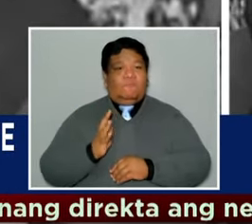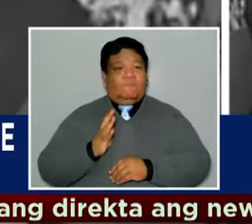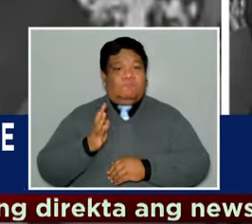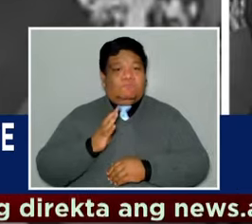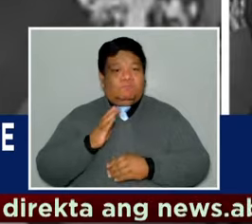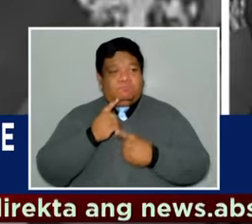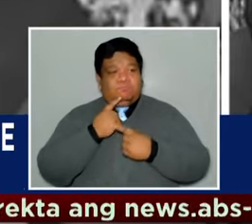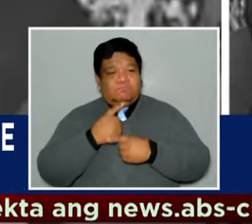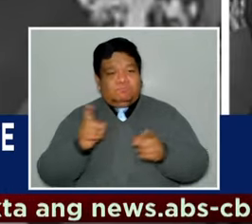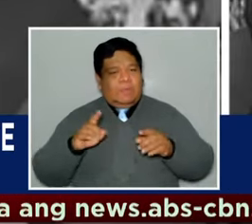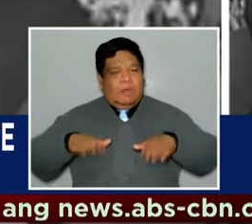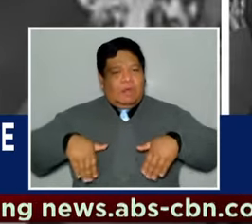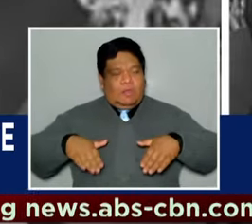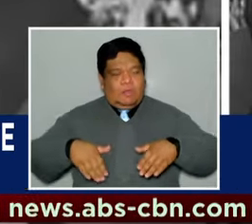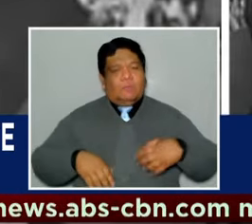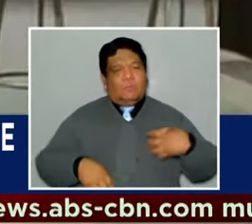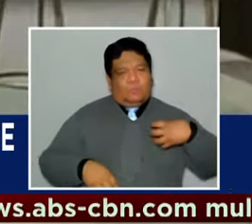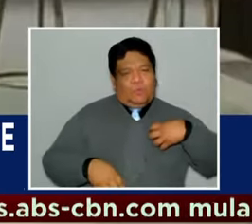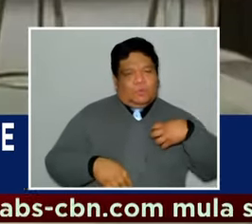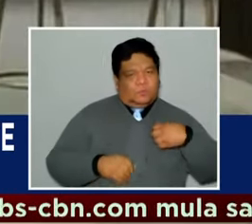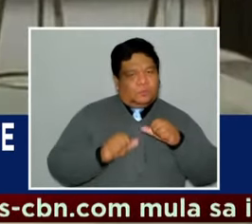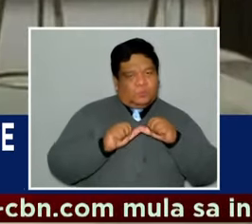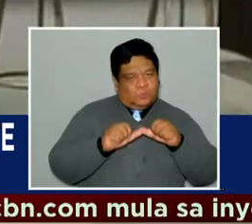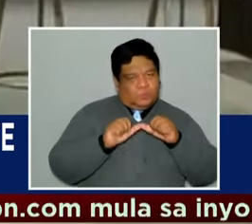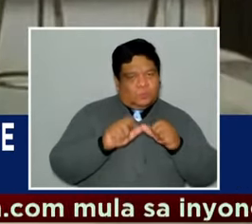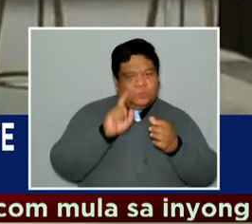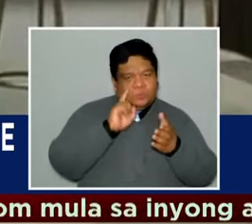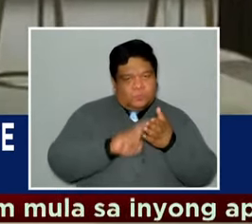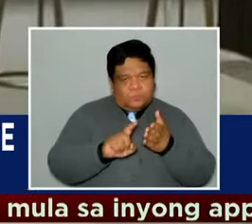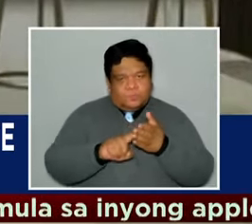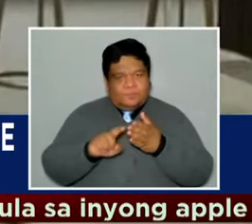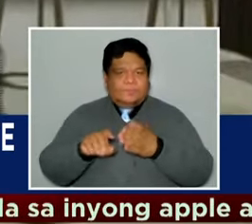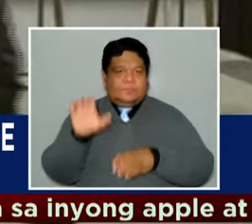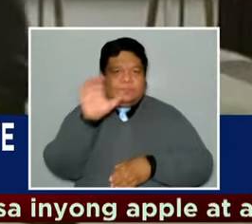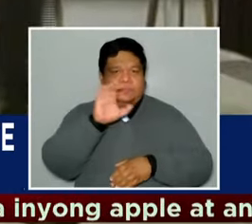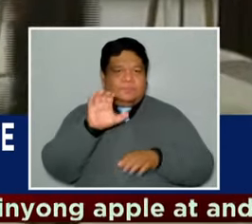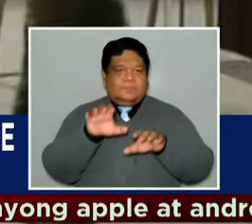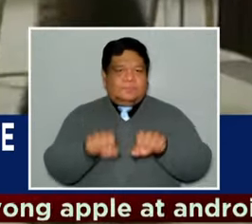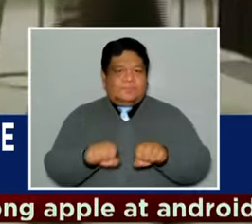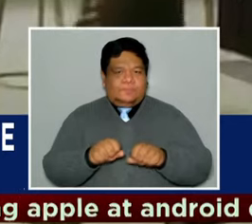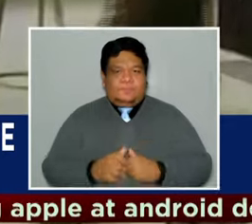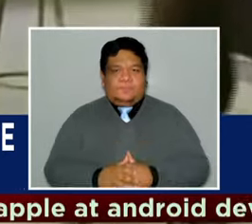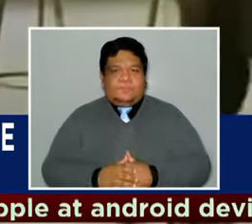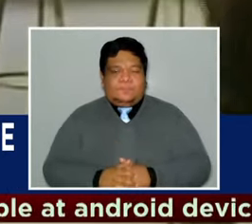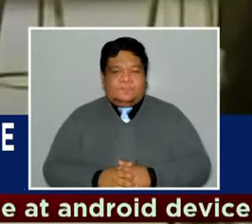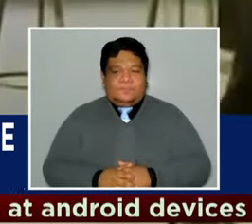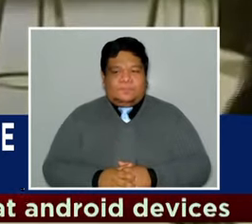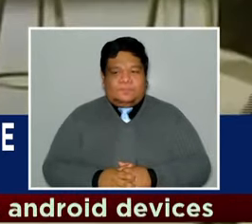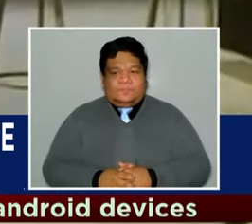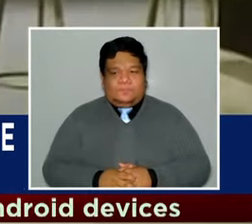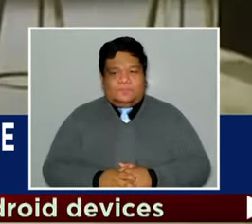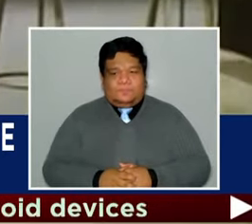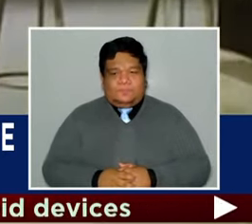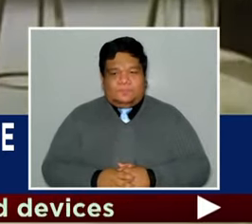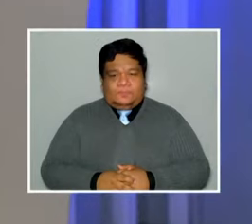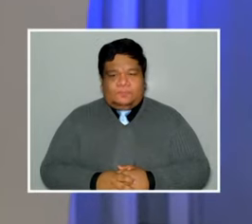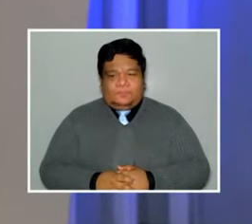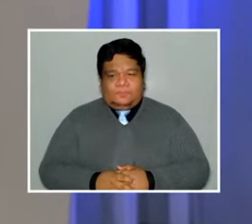pulisya para matugis ang mga suspect. Karen De Guzman, ABS-CBN News.